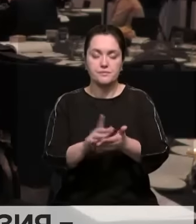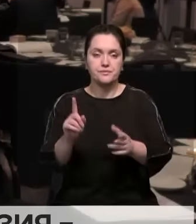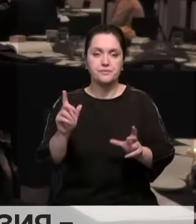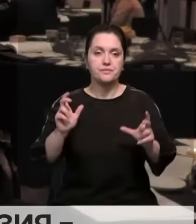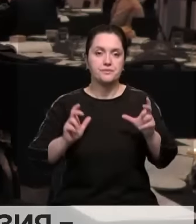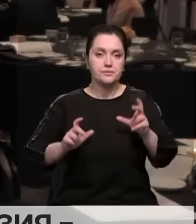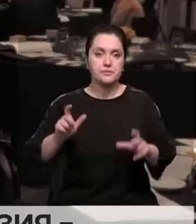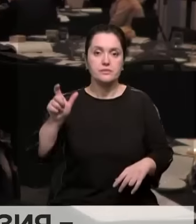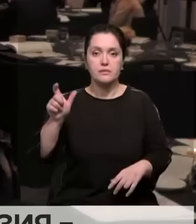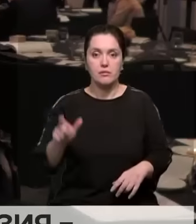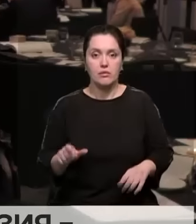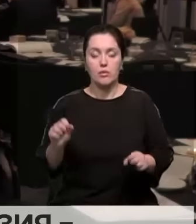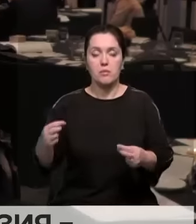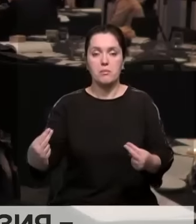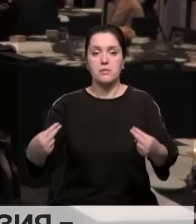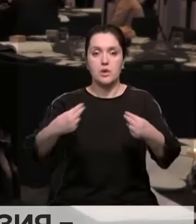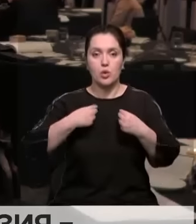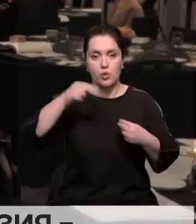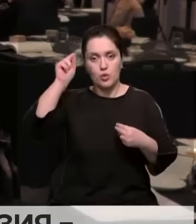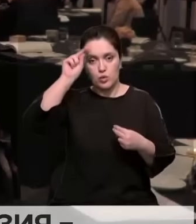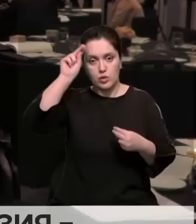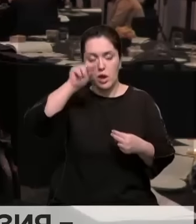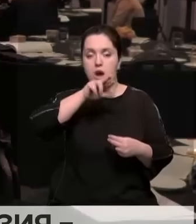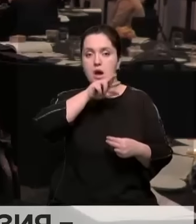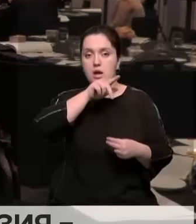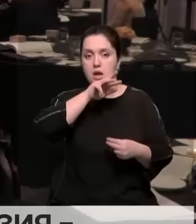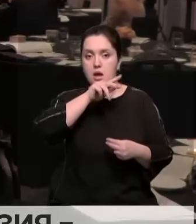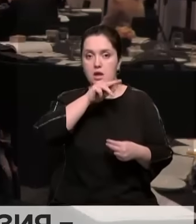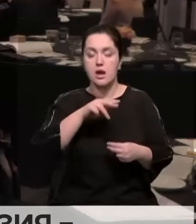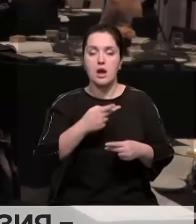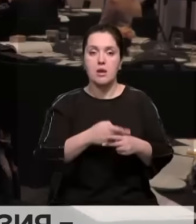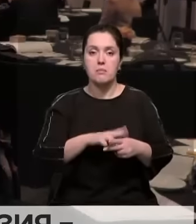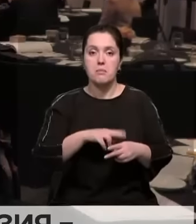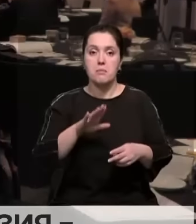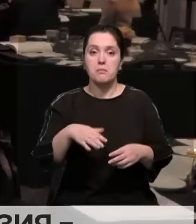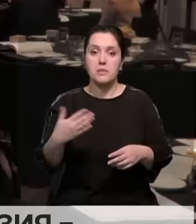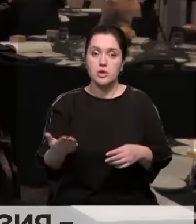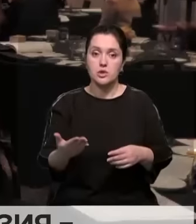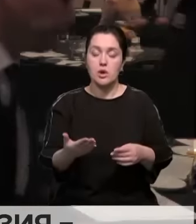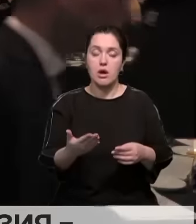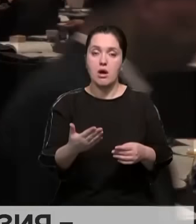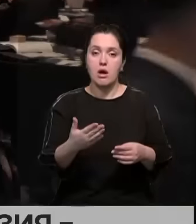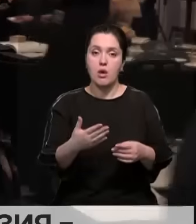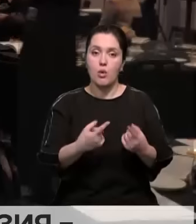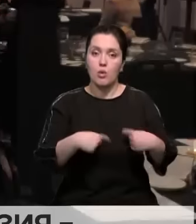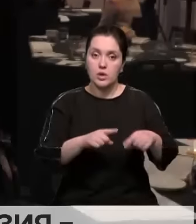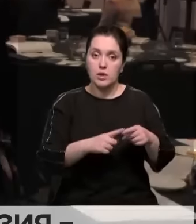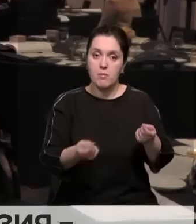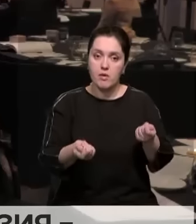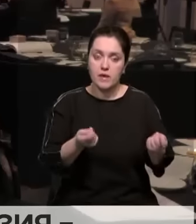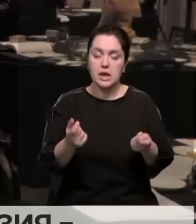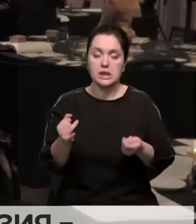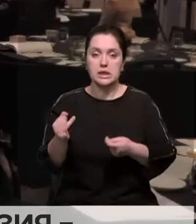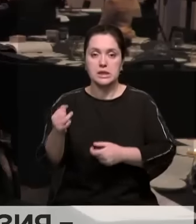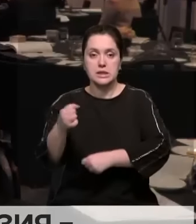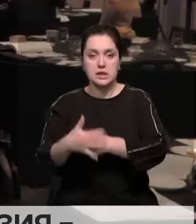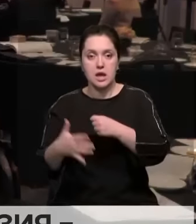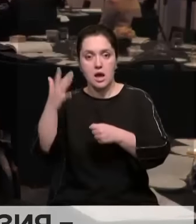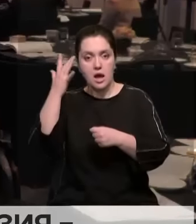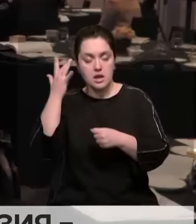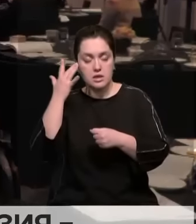студенты из этих стран могли приезжать учиться в Корею. Таким образом, между местными органами власти Кореи и Центральной Азии